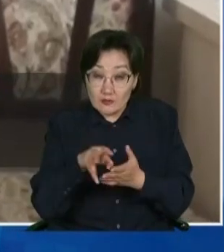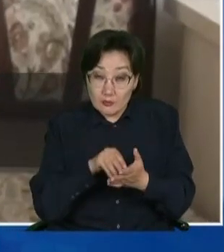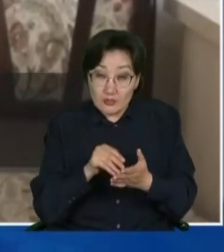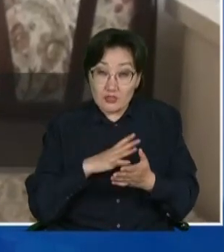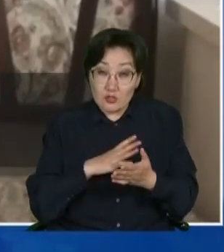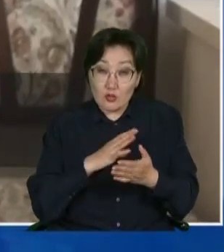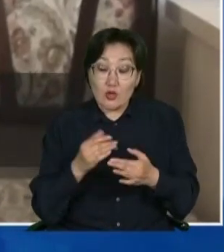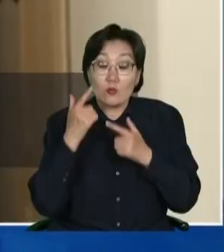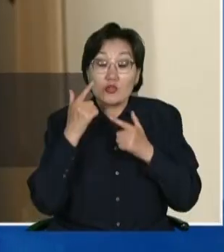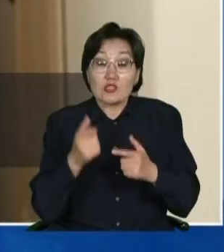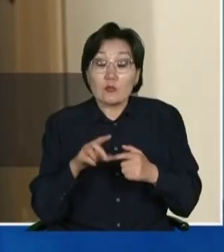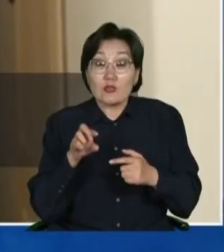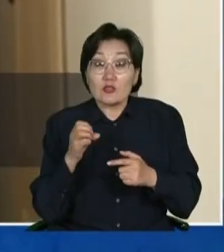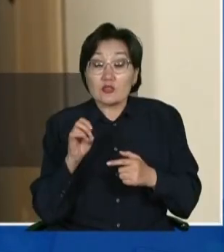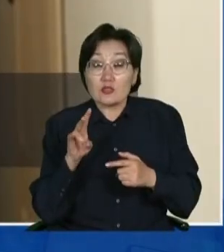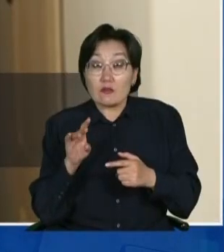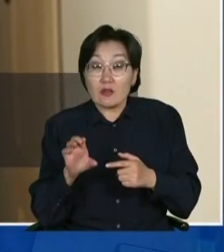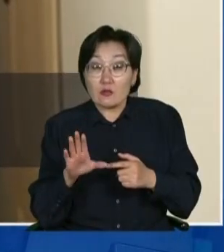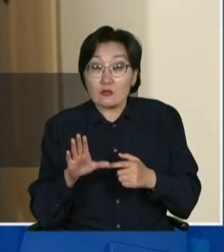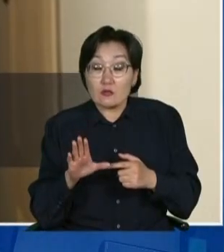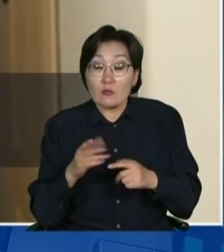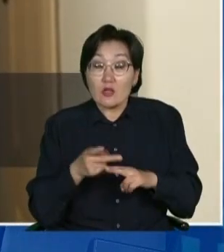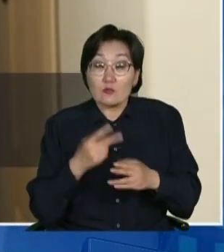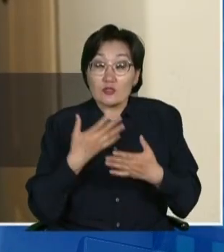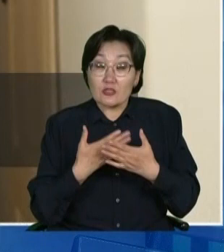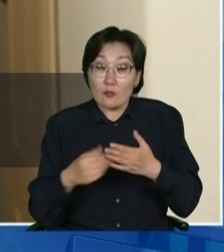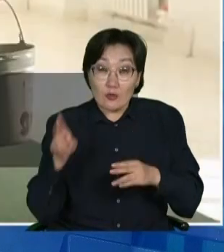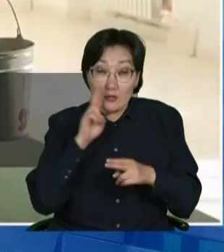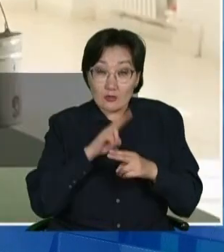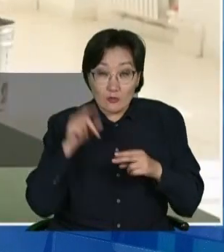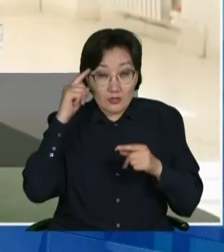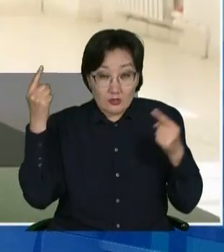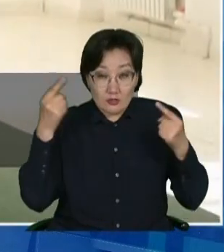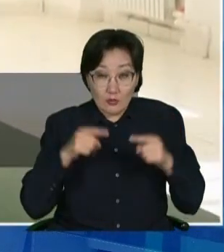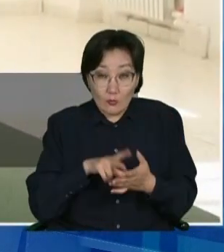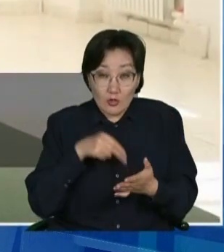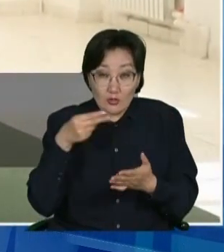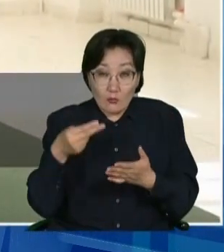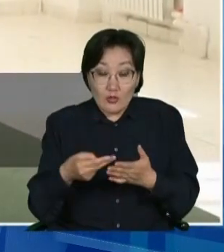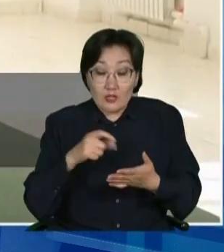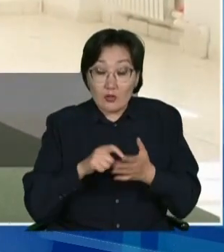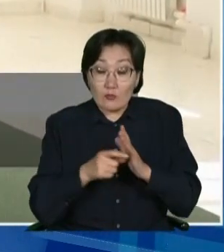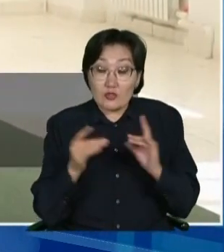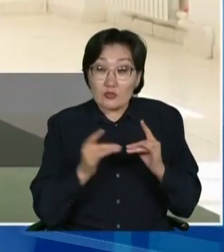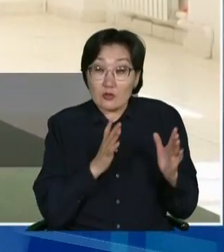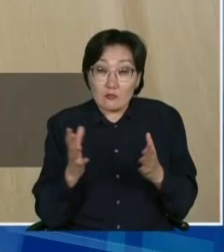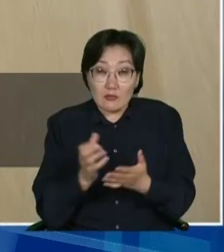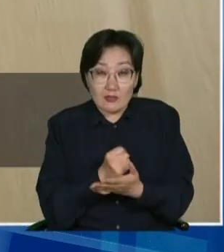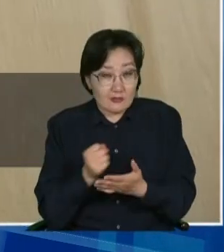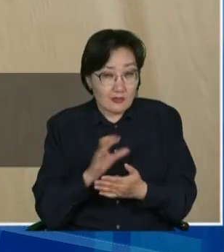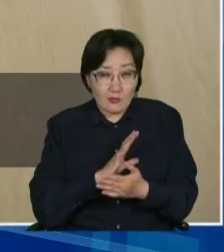видеонаблюдения. Напомню, Бексултана Абубакира, который якобы потерял сознание и упал в комнате общежития, спасти не